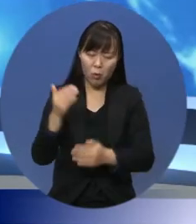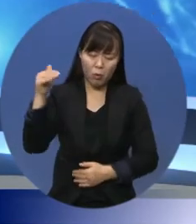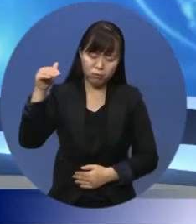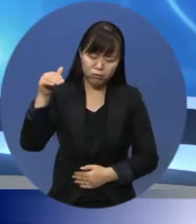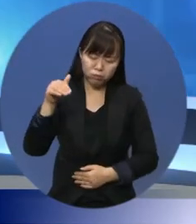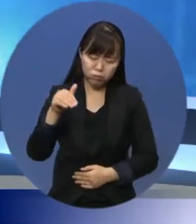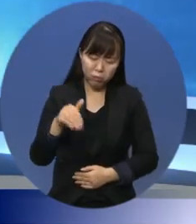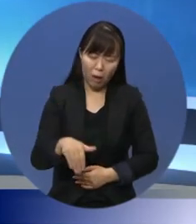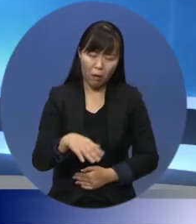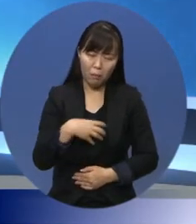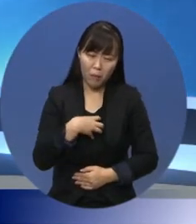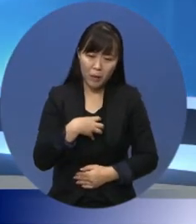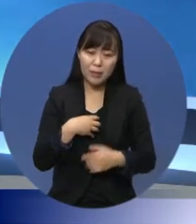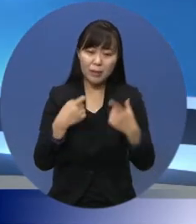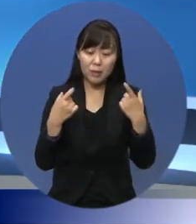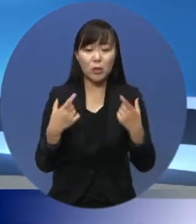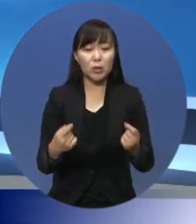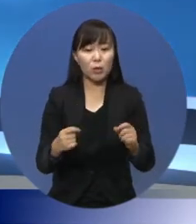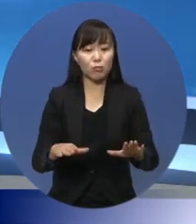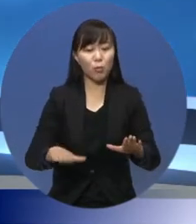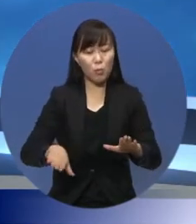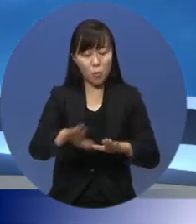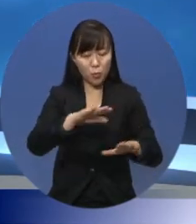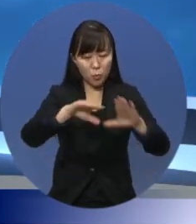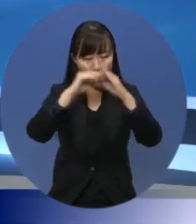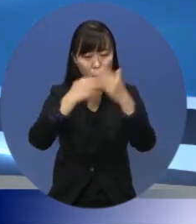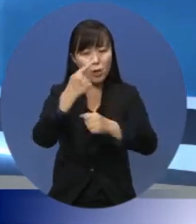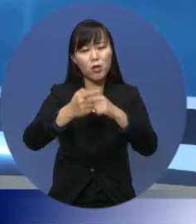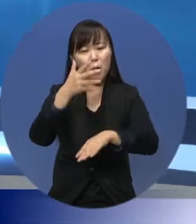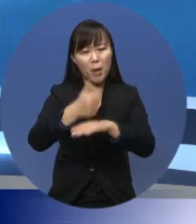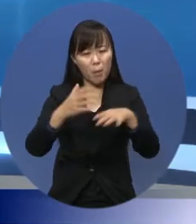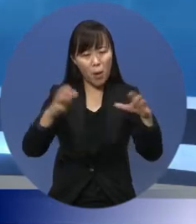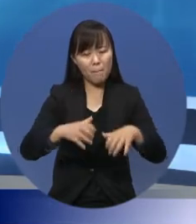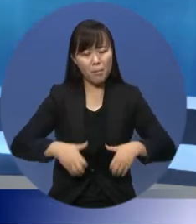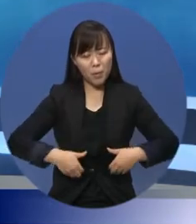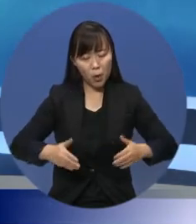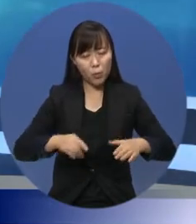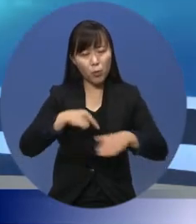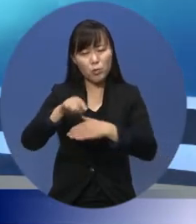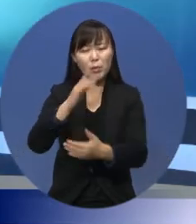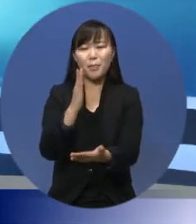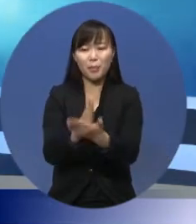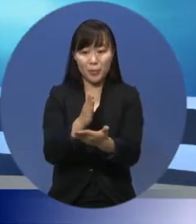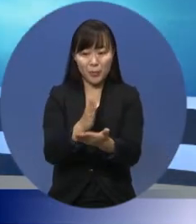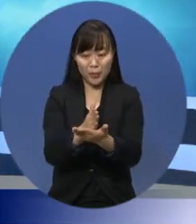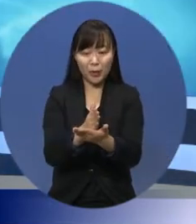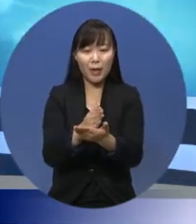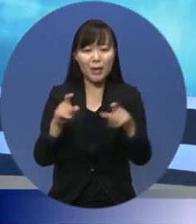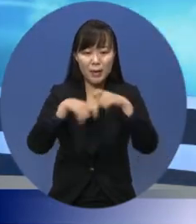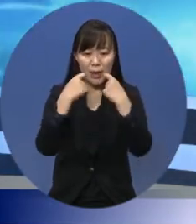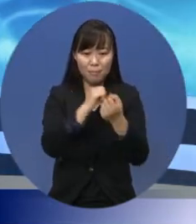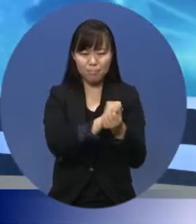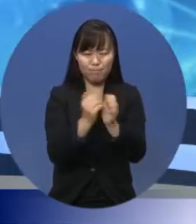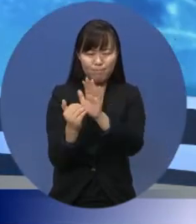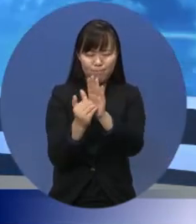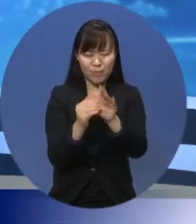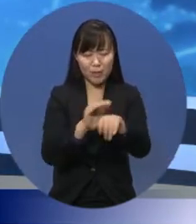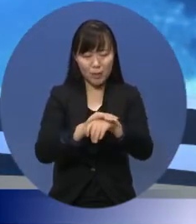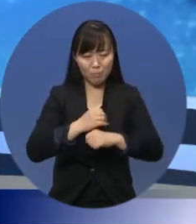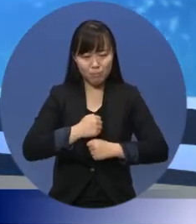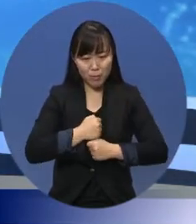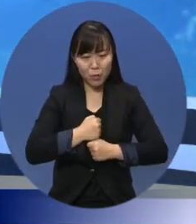매우 우려스러운 시기인 만큼 우리 모두 연말 모임과 불필요한 외출은 자제하고 개인 방역을 철저히 하는